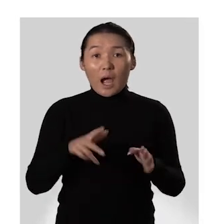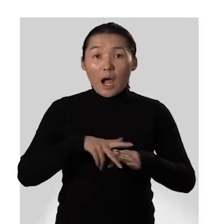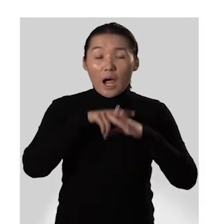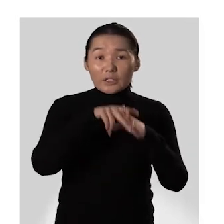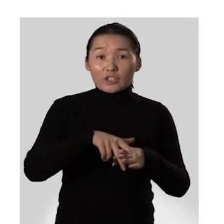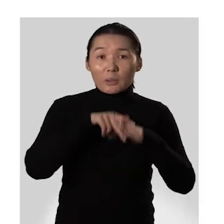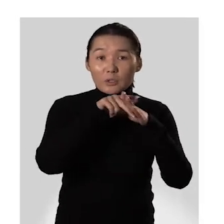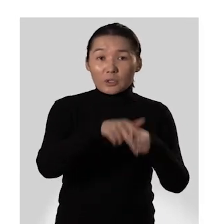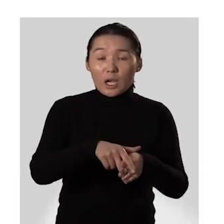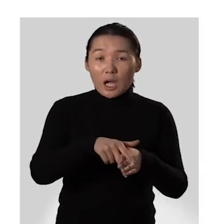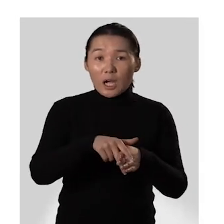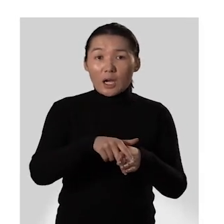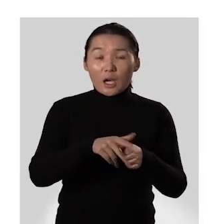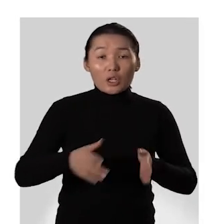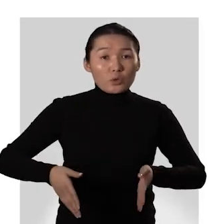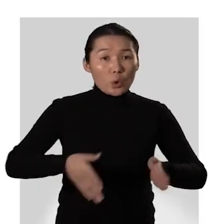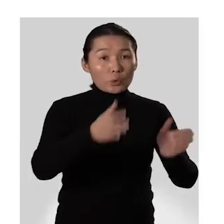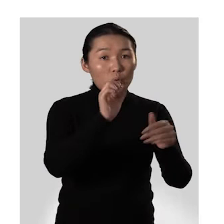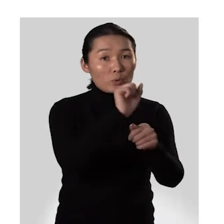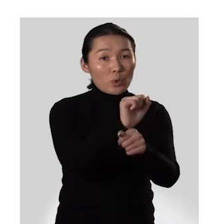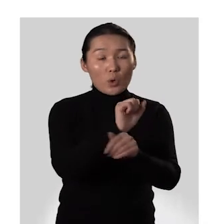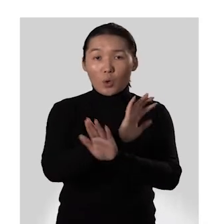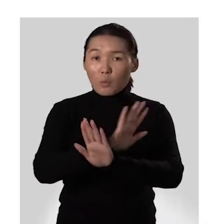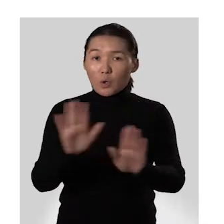жолдон тороого болбойт.